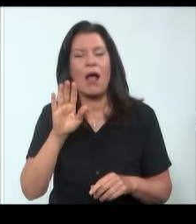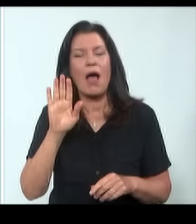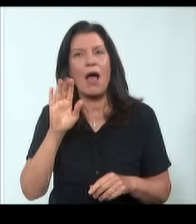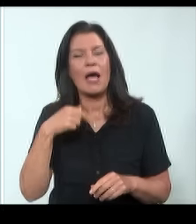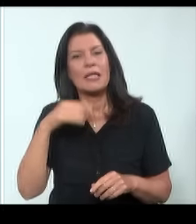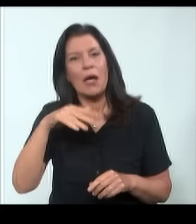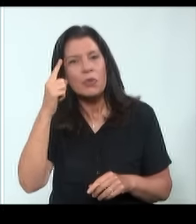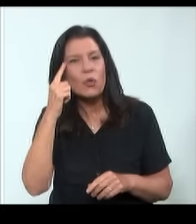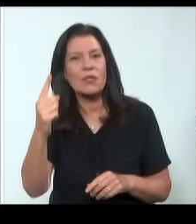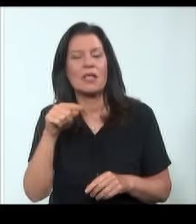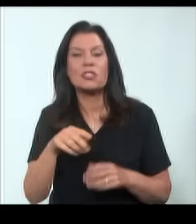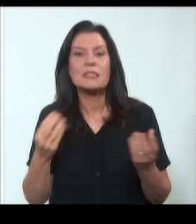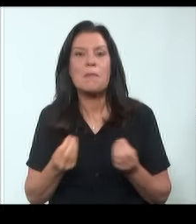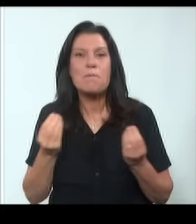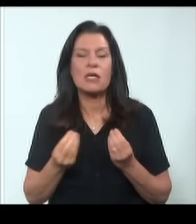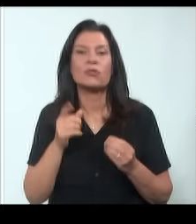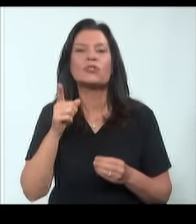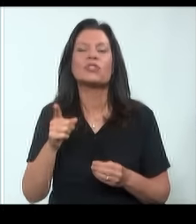שזה משהו שהיא רצתה לעשות. היי, חיפשתי